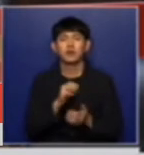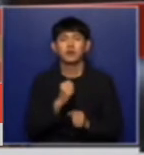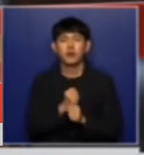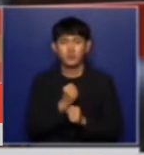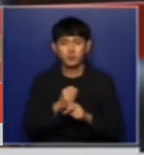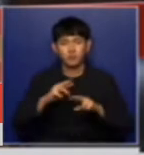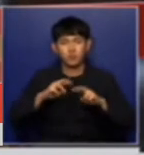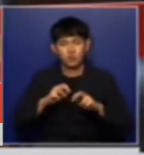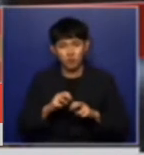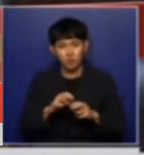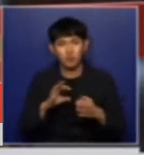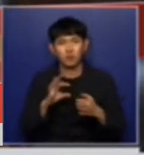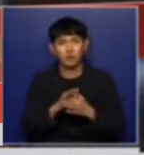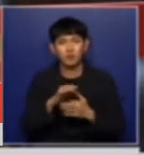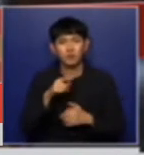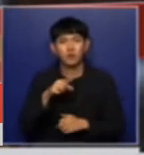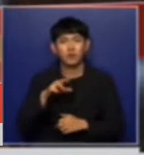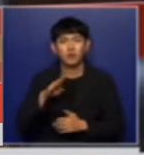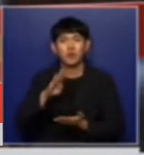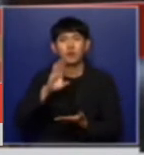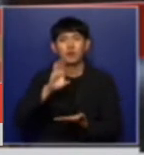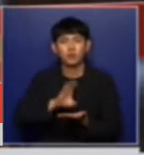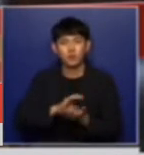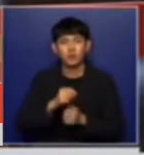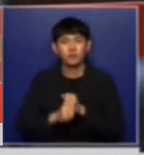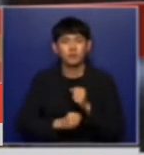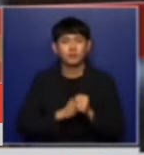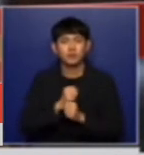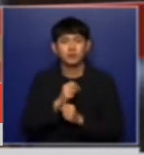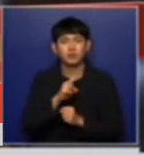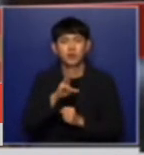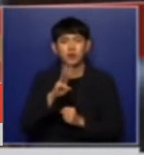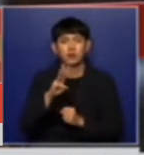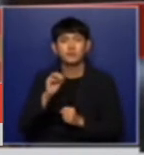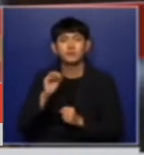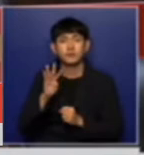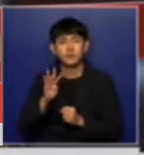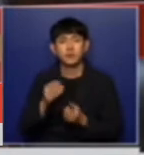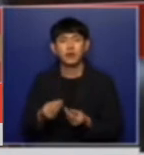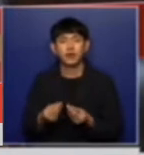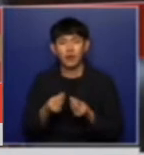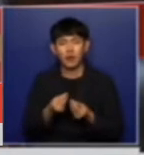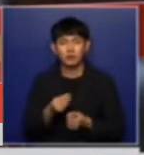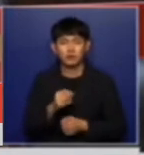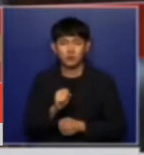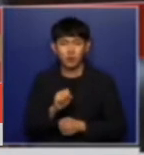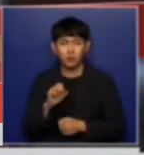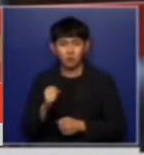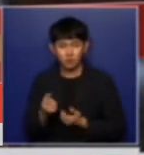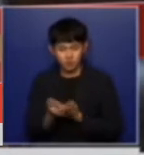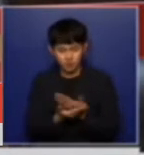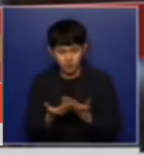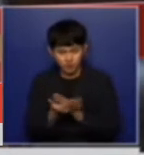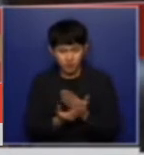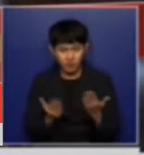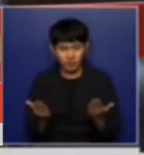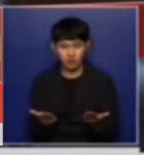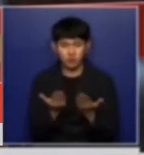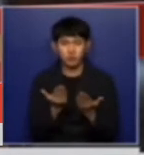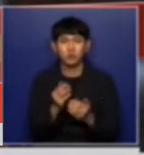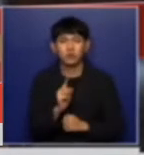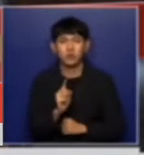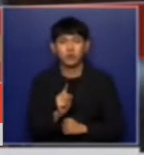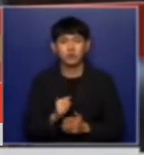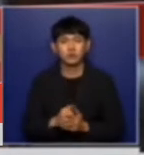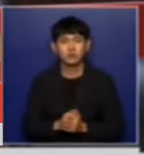ะห์ร่างพระราชบัญญัติงบประมาณรายจ่ายประจำปีให้กับสมาชิกได้ใช้ประกอบในการพิจารณาคือหน่วยง